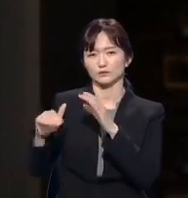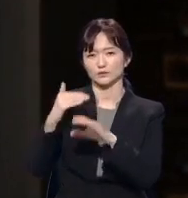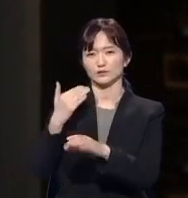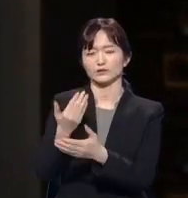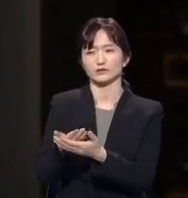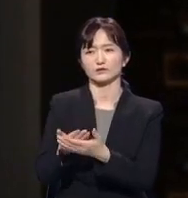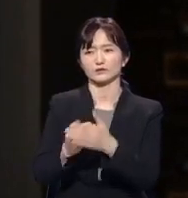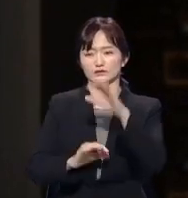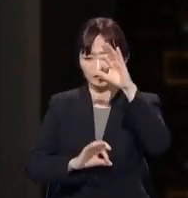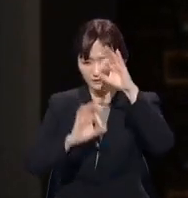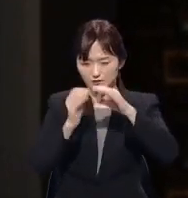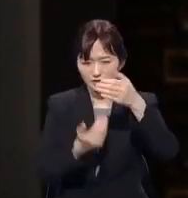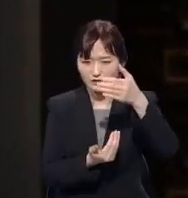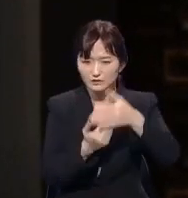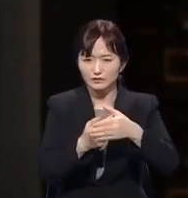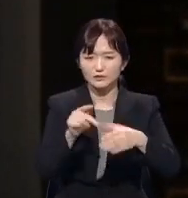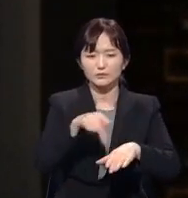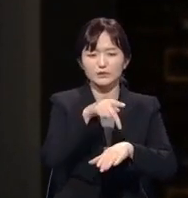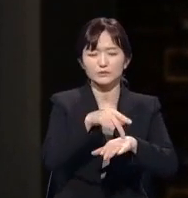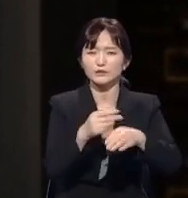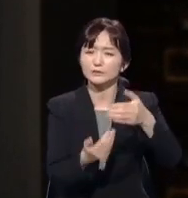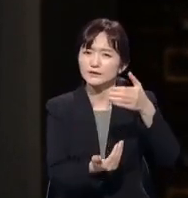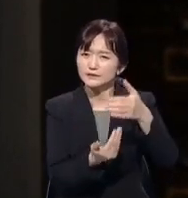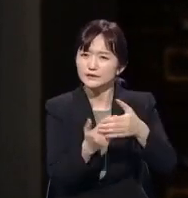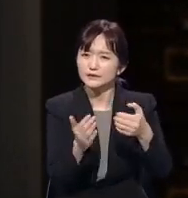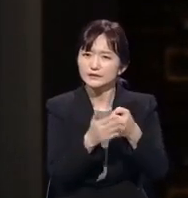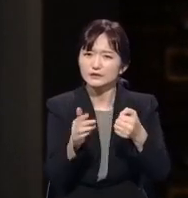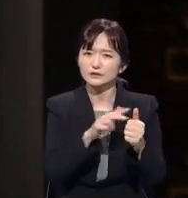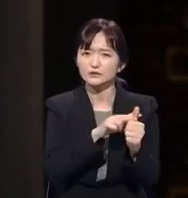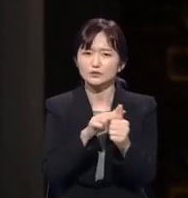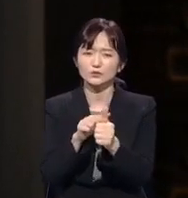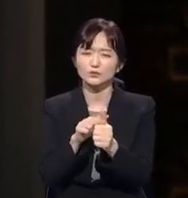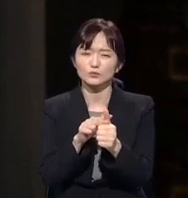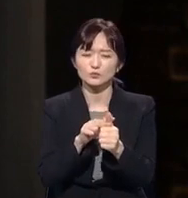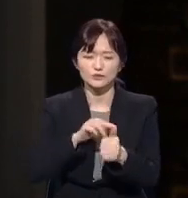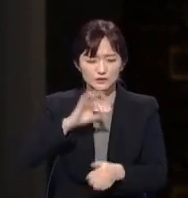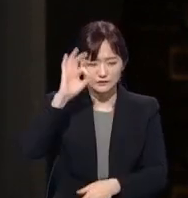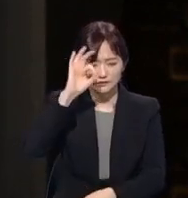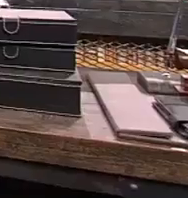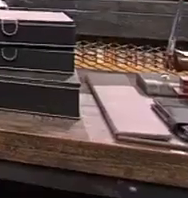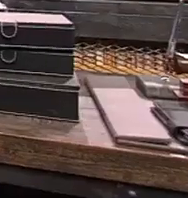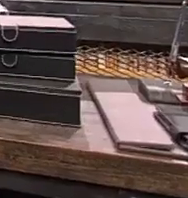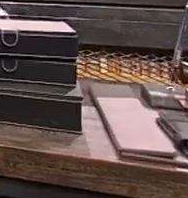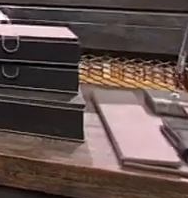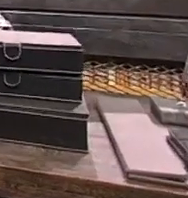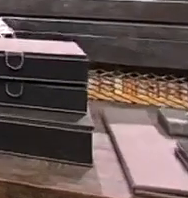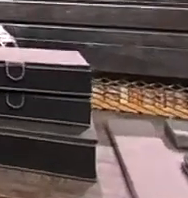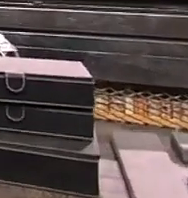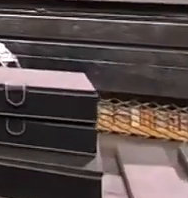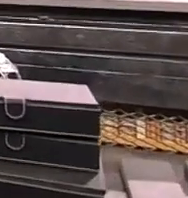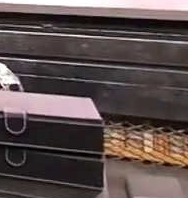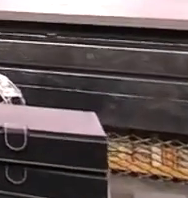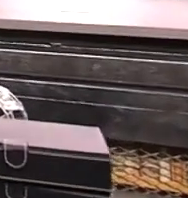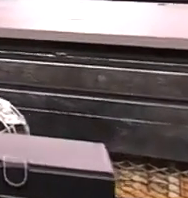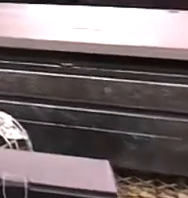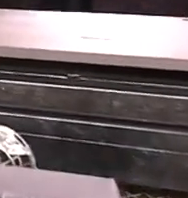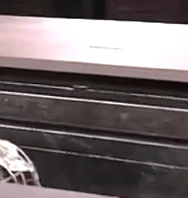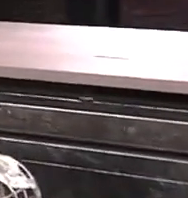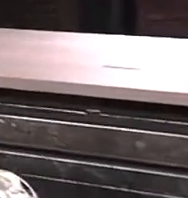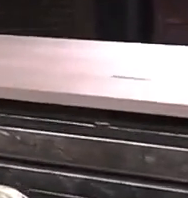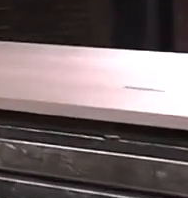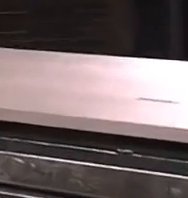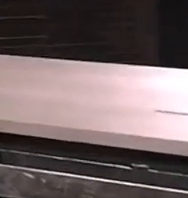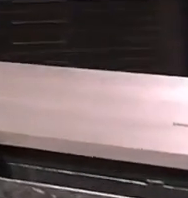사건 자체가 외국에서 벌어진 일이라서 저희가 좀 정보에 접근하는데 좀 한계가 있더라고요이 사건의 진실을 추적하고